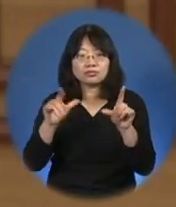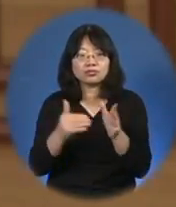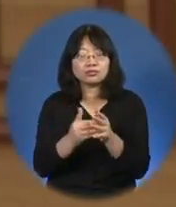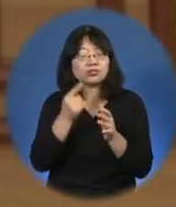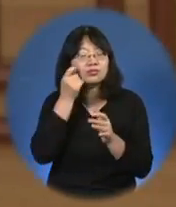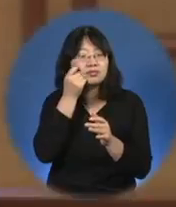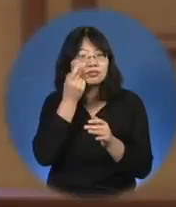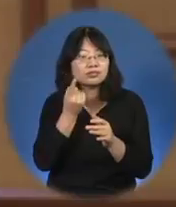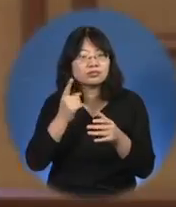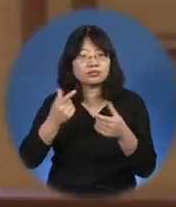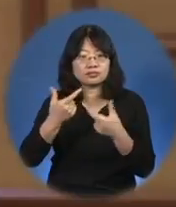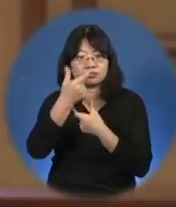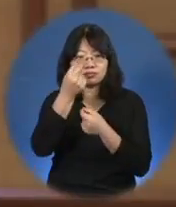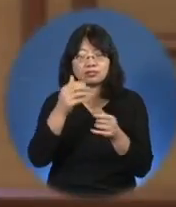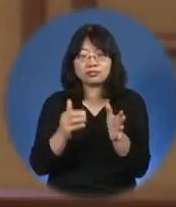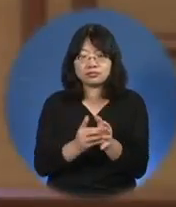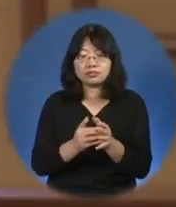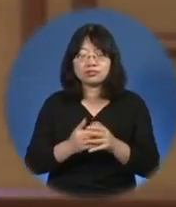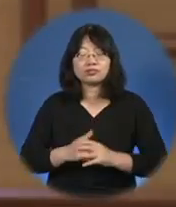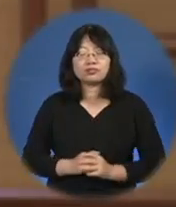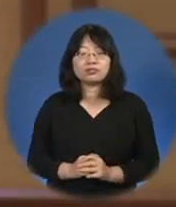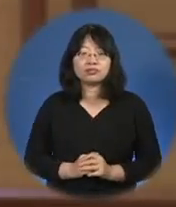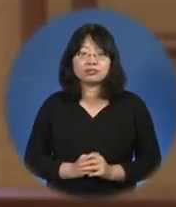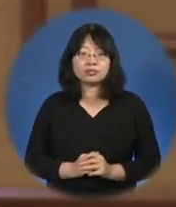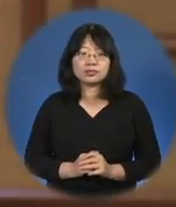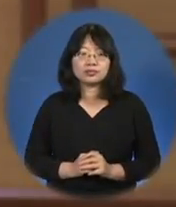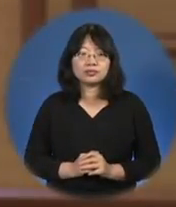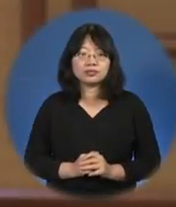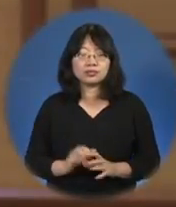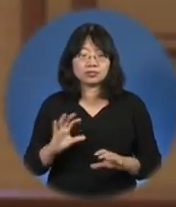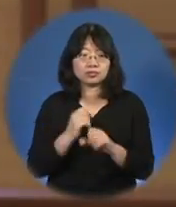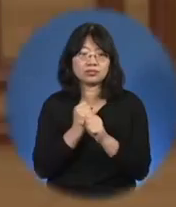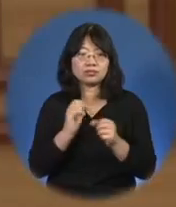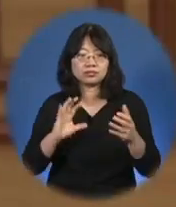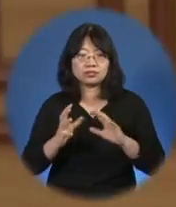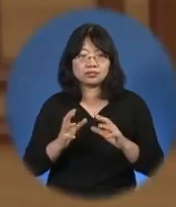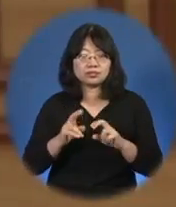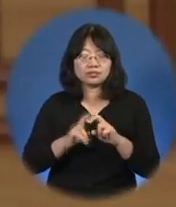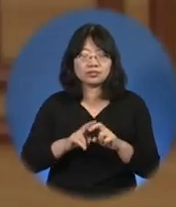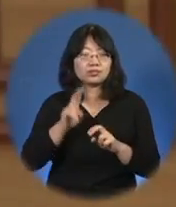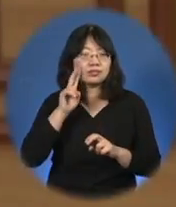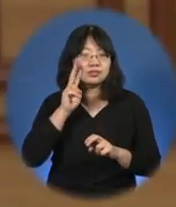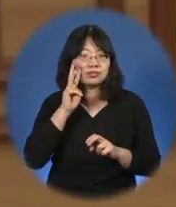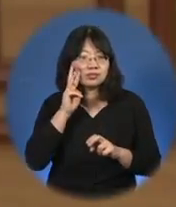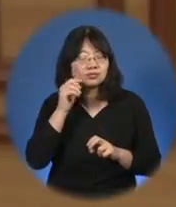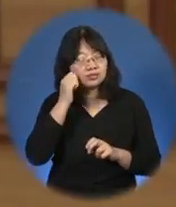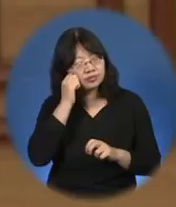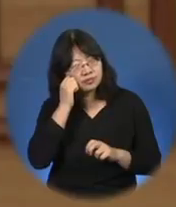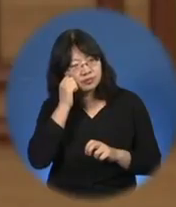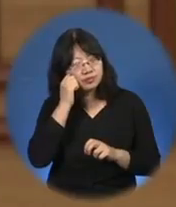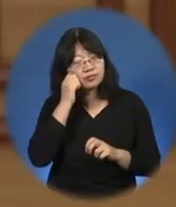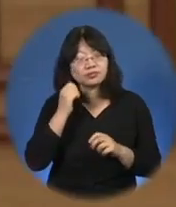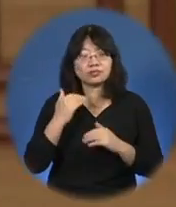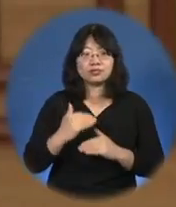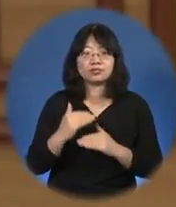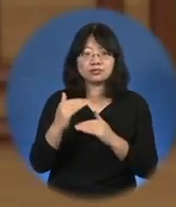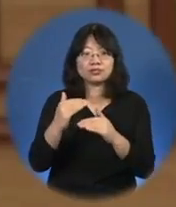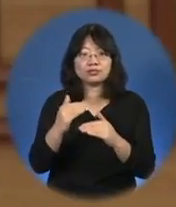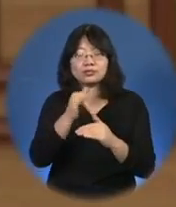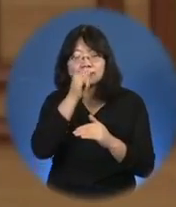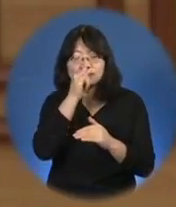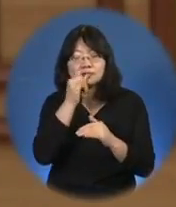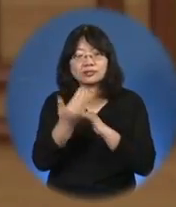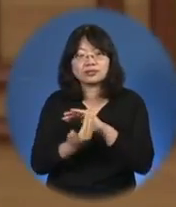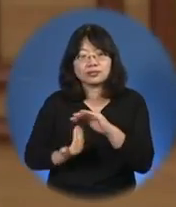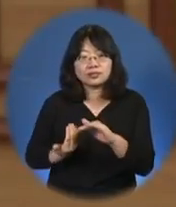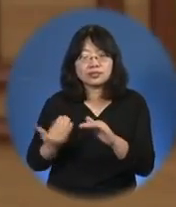딱 한 달이군요. 딱 한 달입니다. 예, 그래서 예. 그 종합 토론회 2박 3일 합숙하는 과정이